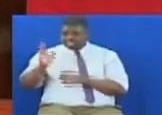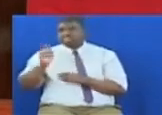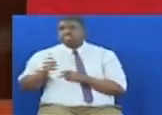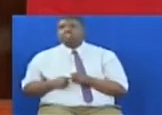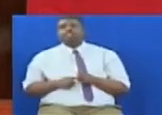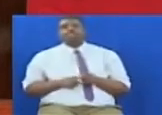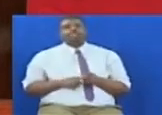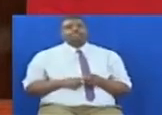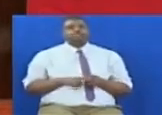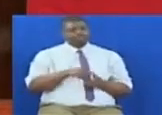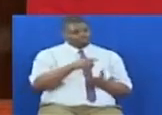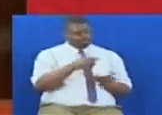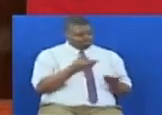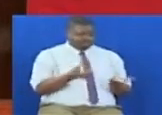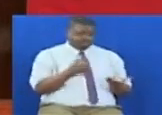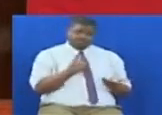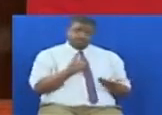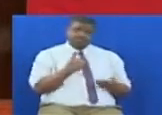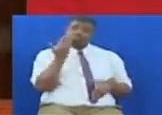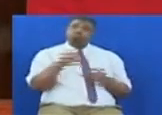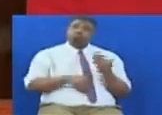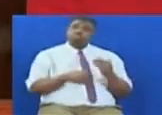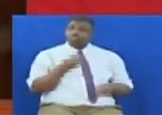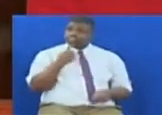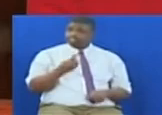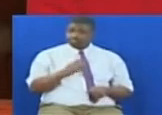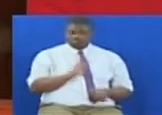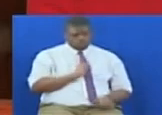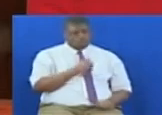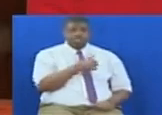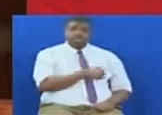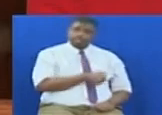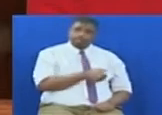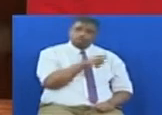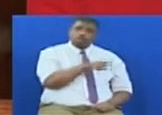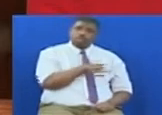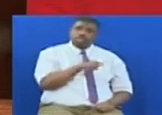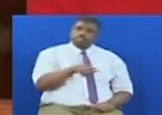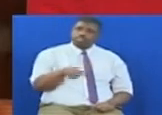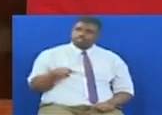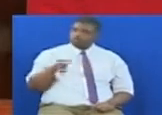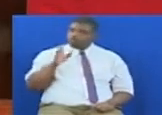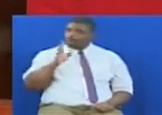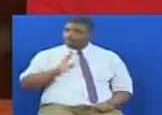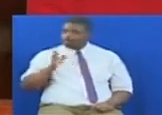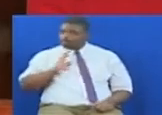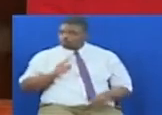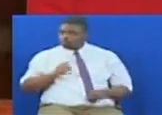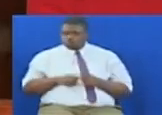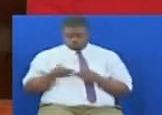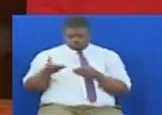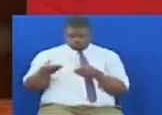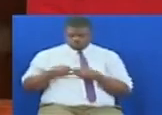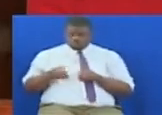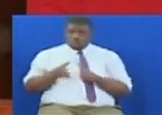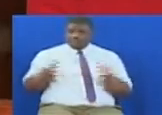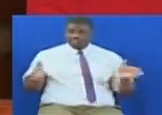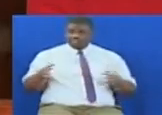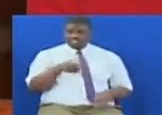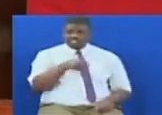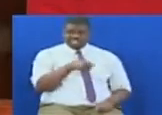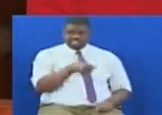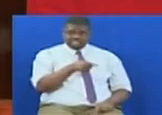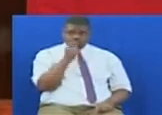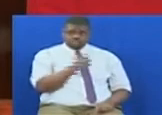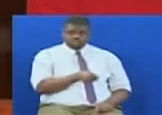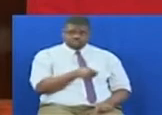mengi. Kwa hiyo nimalizia kwa kusema tu kwamba kwa niaba ya wananchi wa Urambo nachukua nafasi kumpongeza